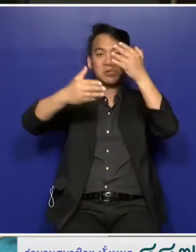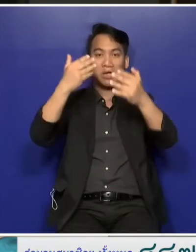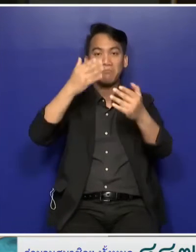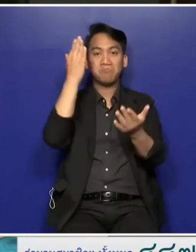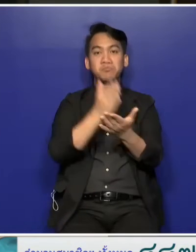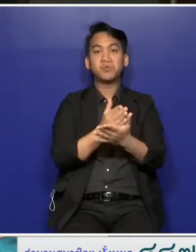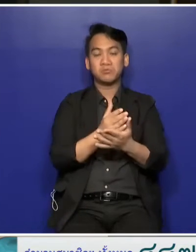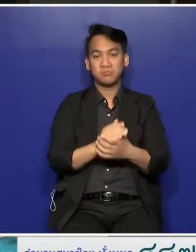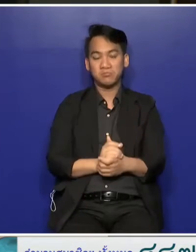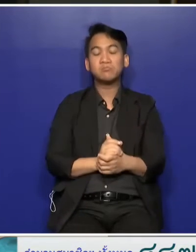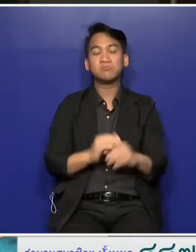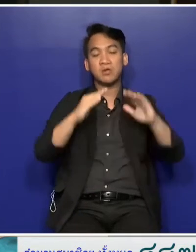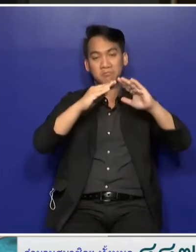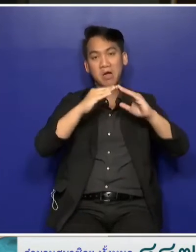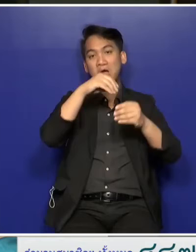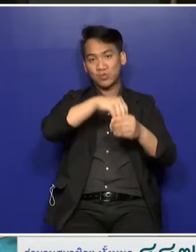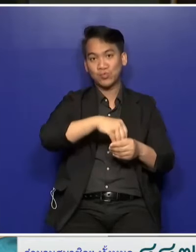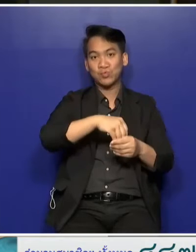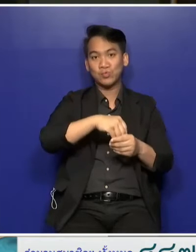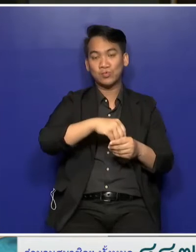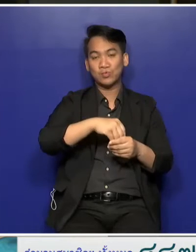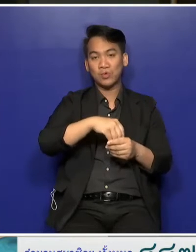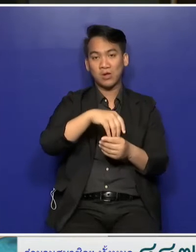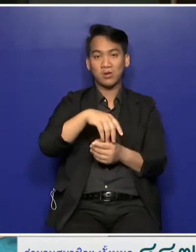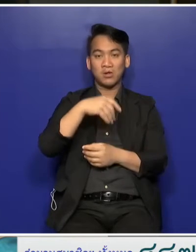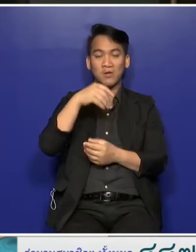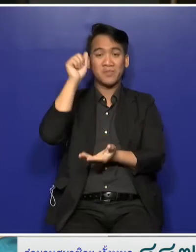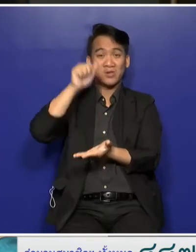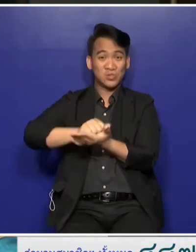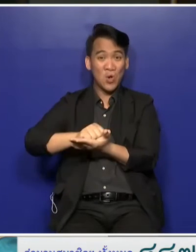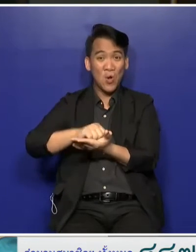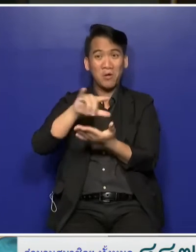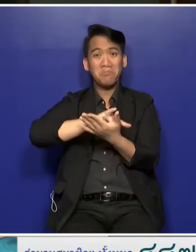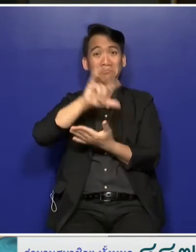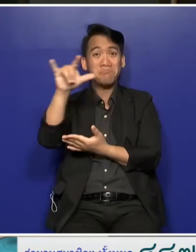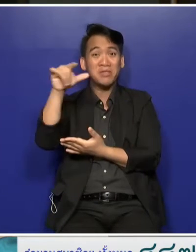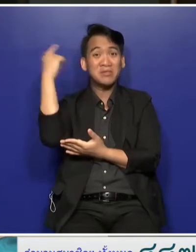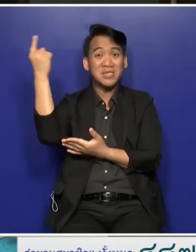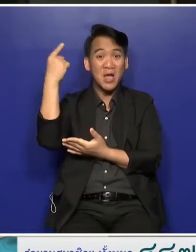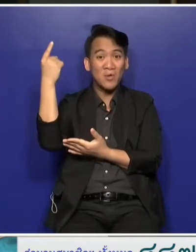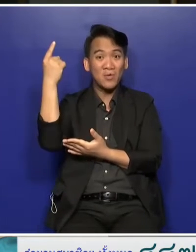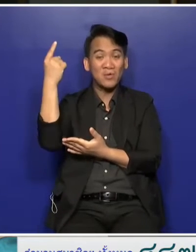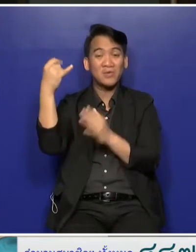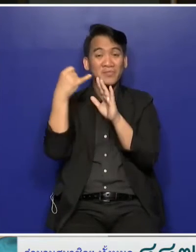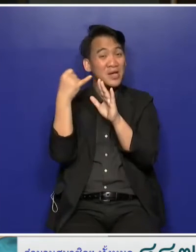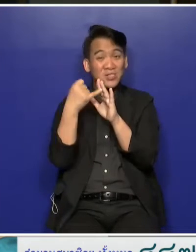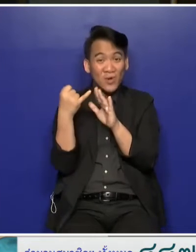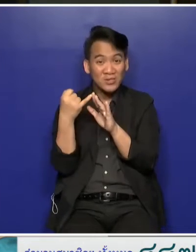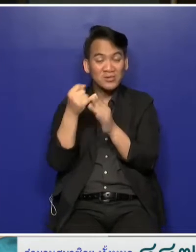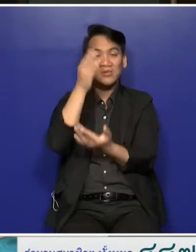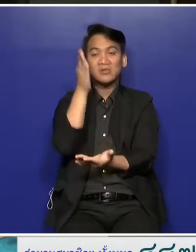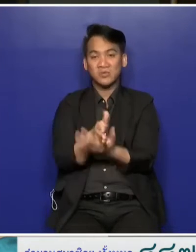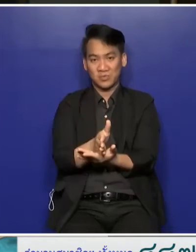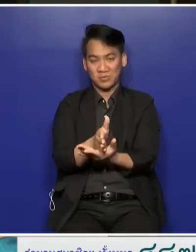ยอมพักอยู่กบบ้าน ยกเลือกการเดินทางใช่งปีใหม่แล้วก็ที่จะกบภุมนำเนวเดิมก็อาจจะลดลงเพราไม่อยากจะเอา